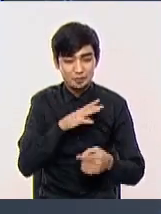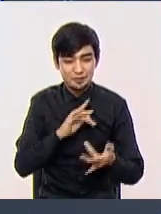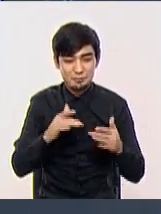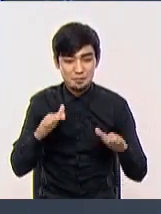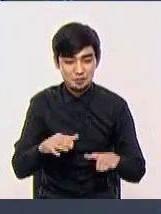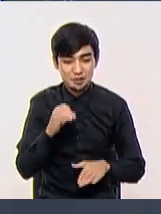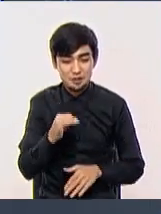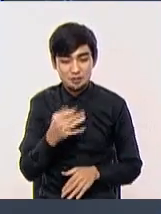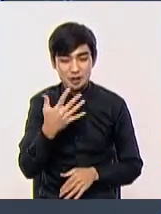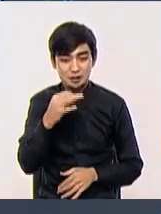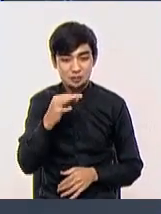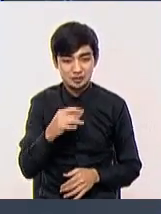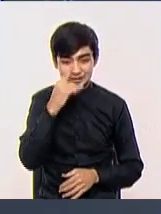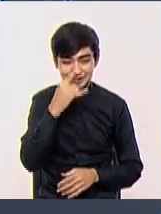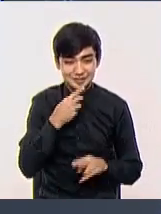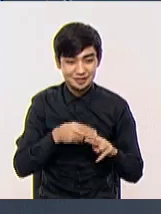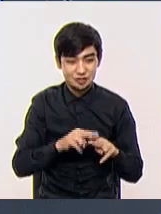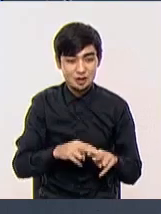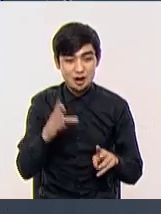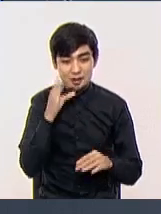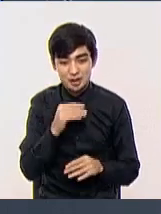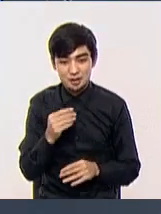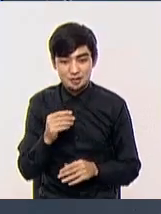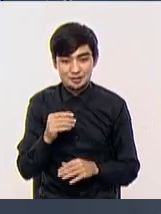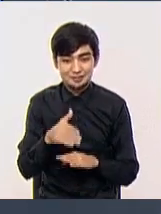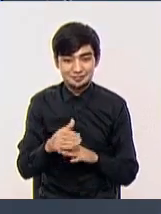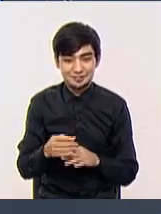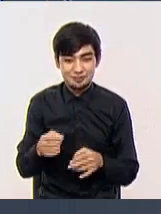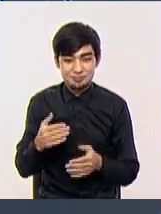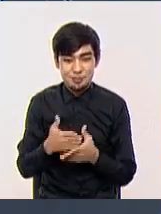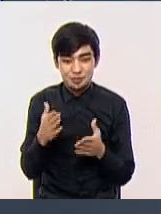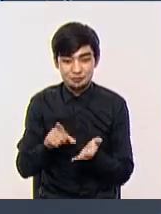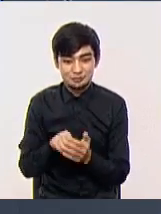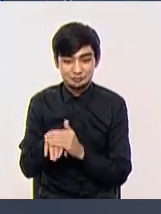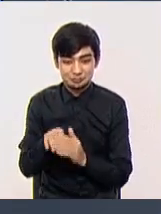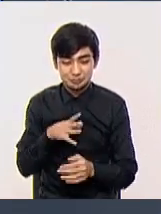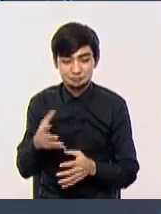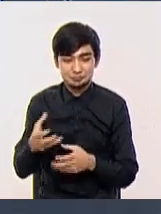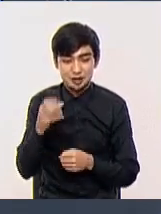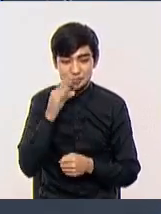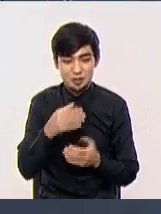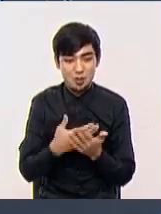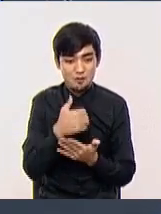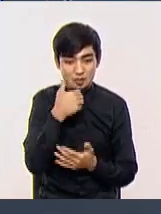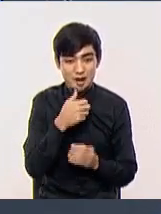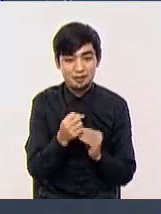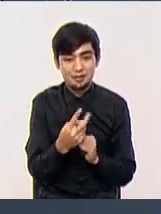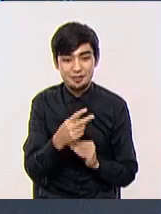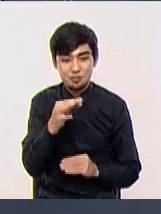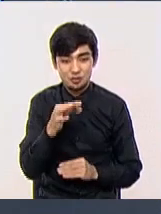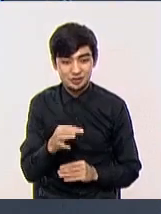5 процентов казахстанцев могут снять излишки пенсионных накоплений в новом году у 13 процентов респондентов